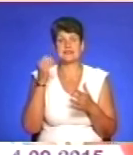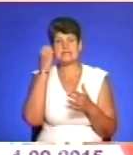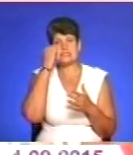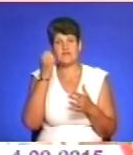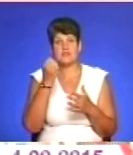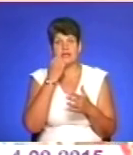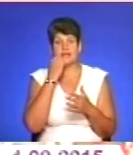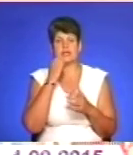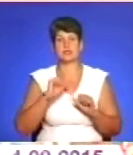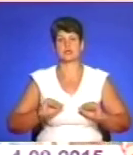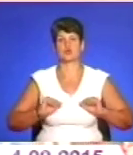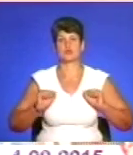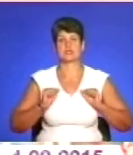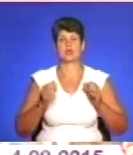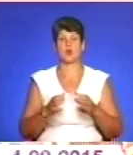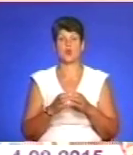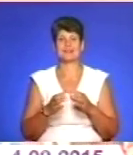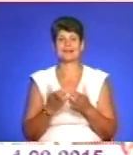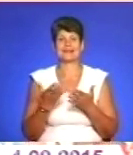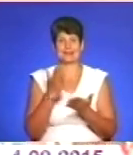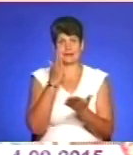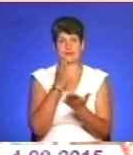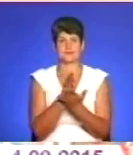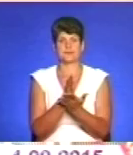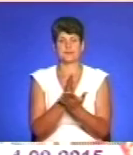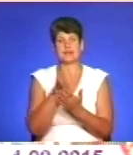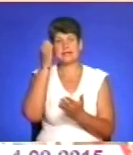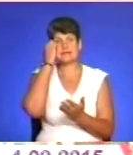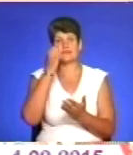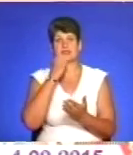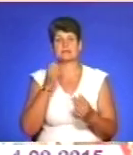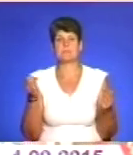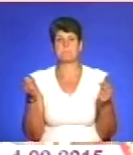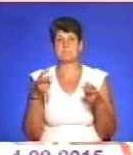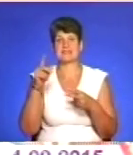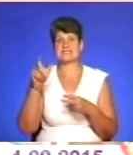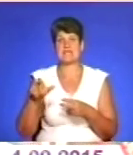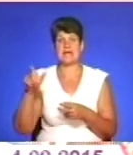завдяки зусиллям колективу, який склався, завдяки спеціалістам,